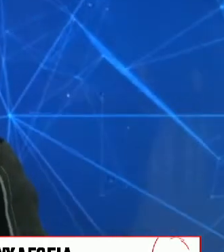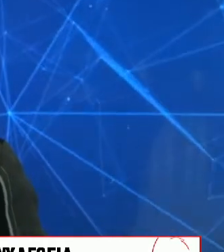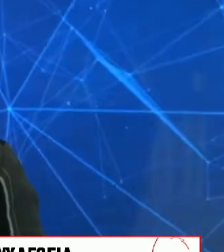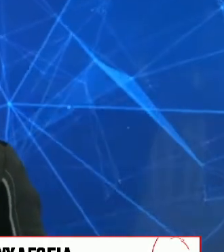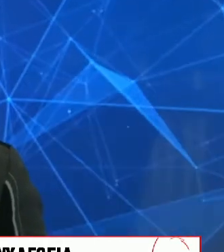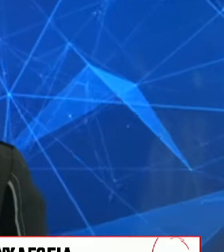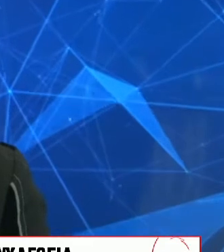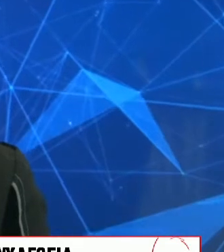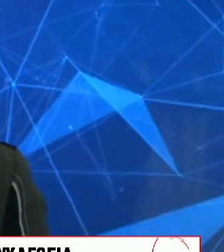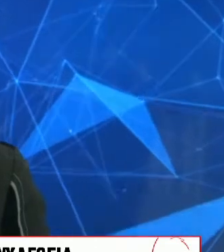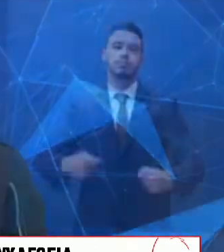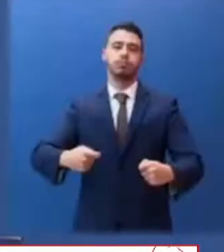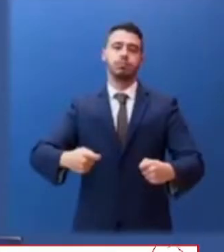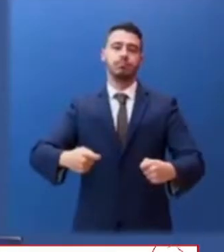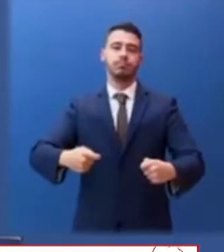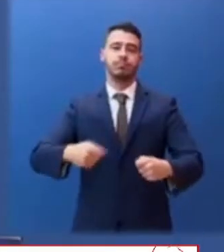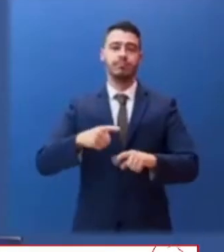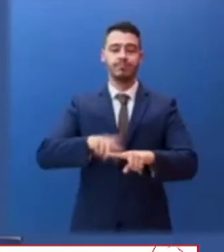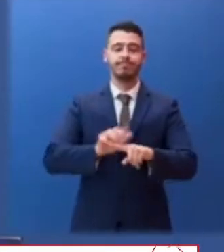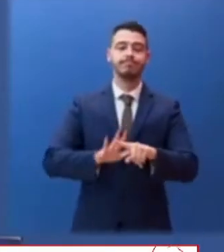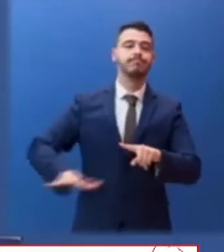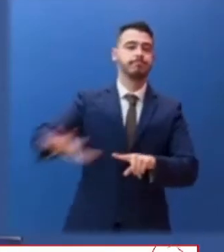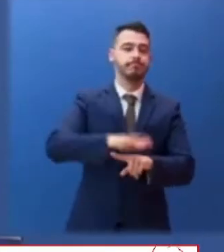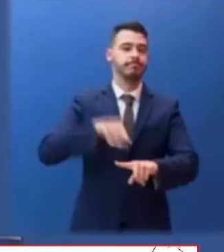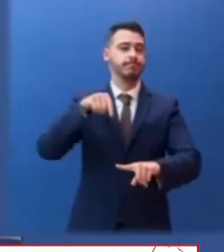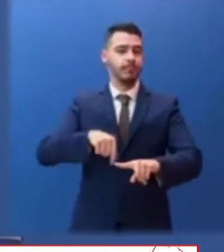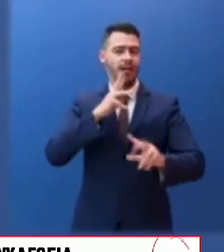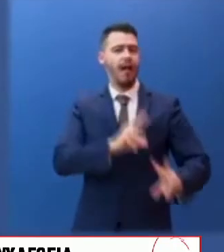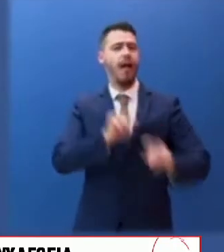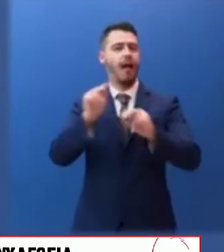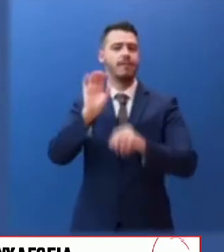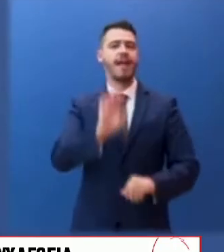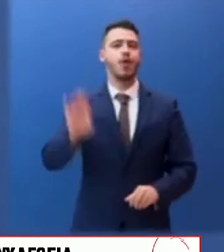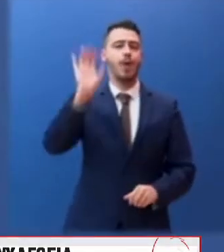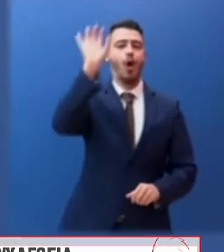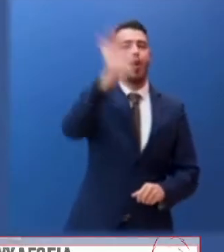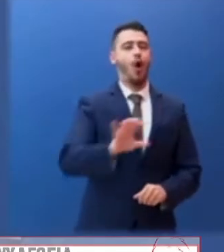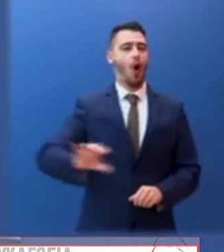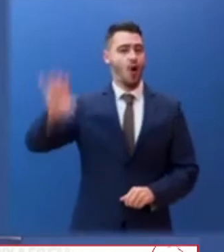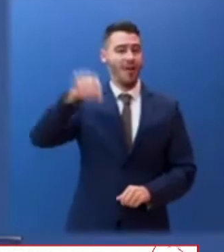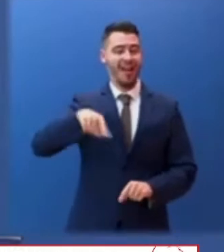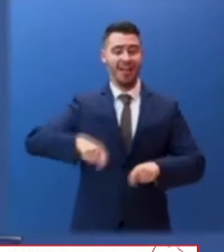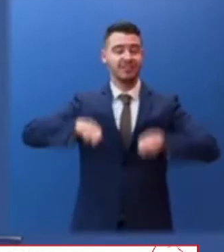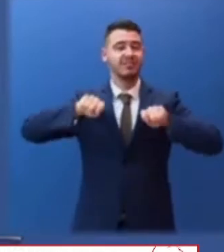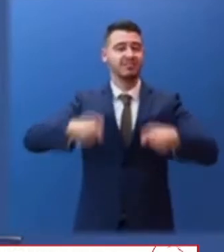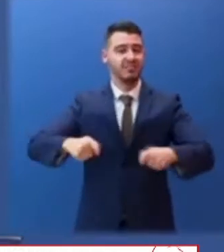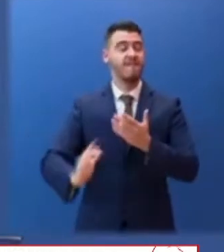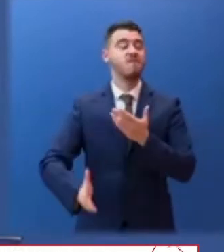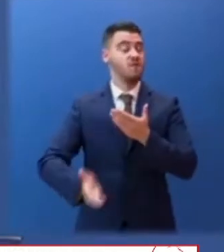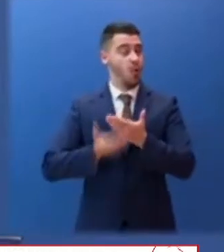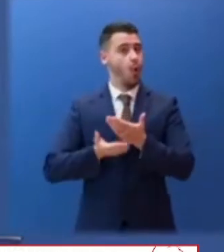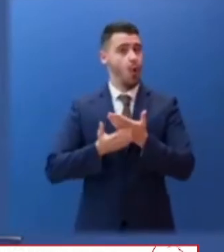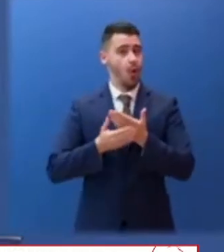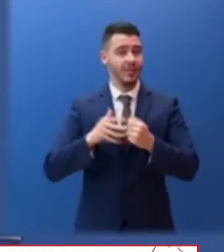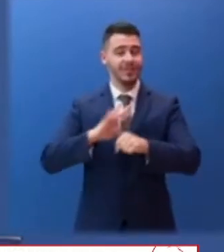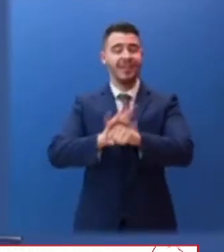εκπροσώπου. Και στη χώρα μας, όπως και στις άλλες ευρωπαϊκές χώρες, βοήθησε στην διθάσευση αρχικά και στην